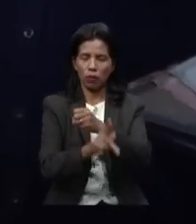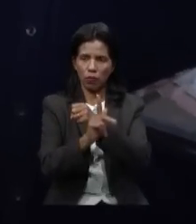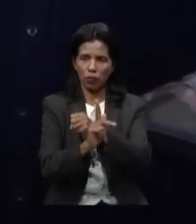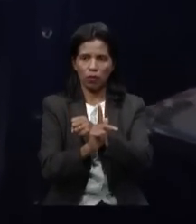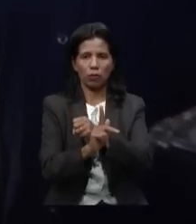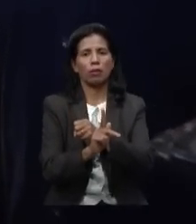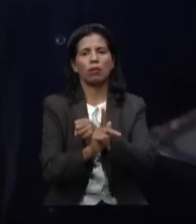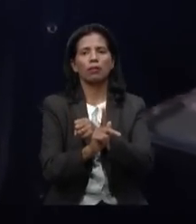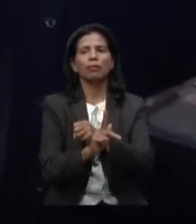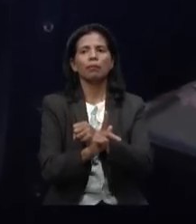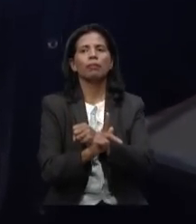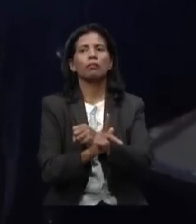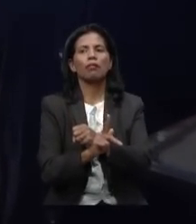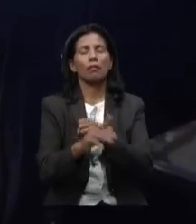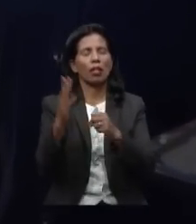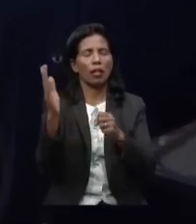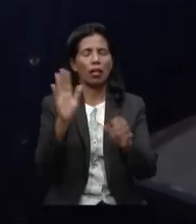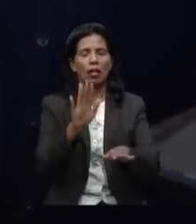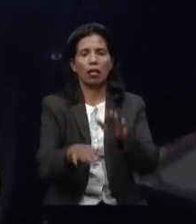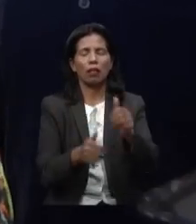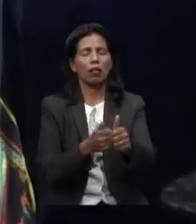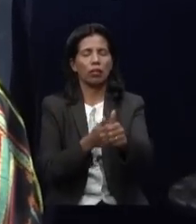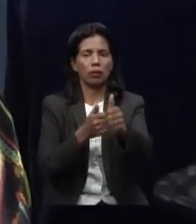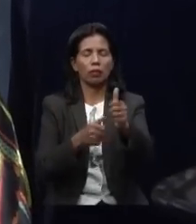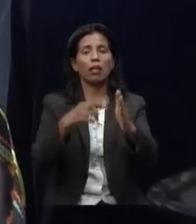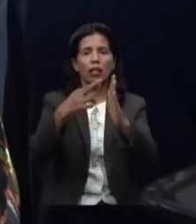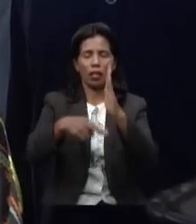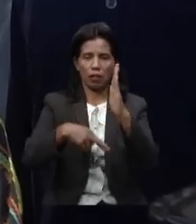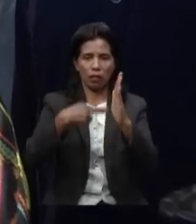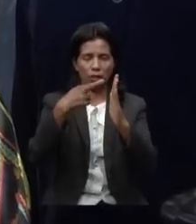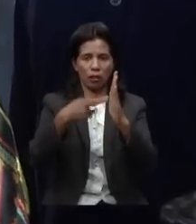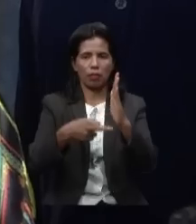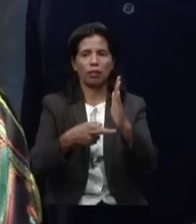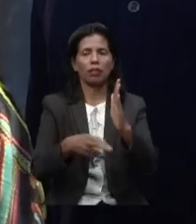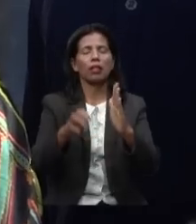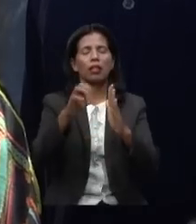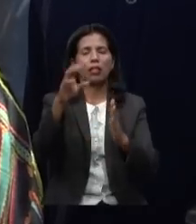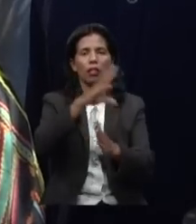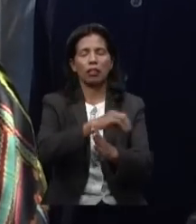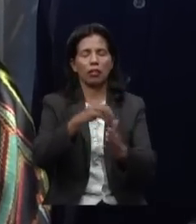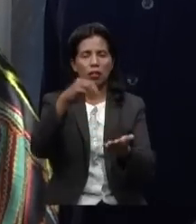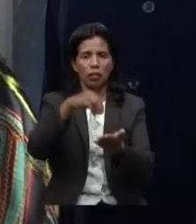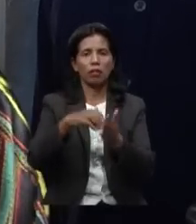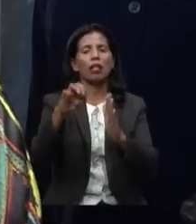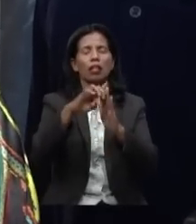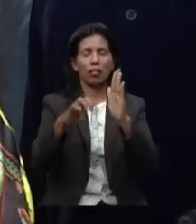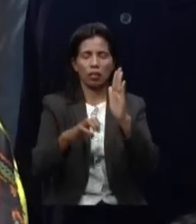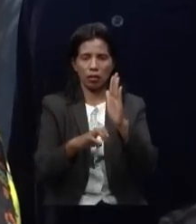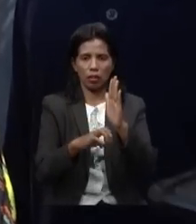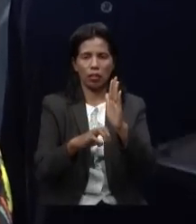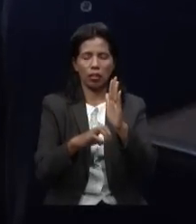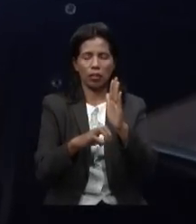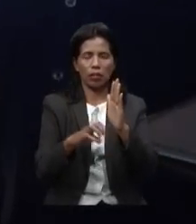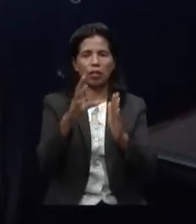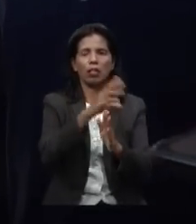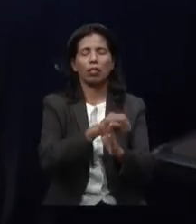lao la tuir regra ne be maka estabelece a nação ida trava e a aeroporto